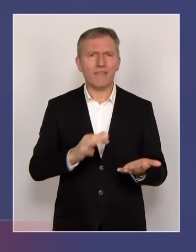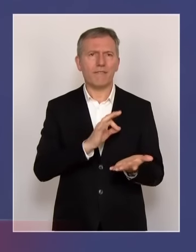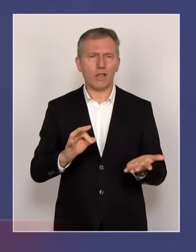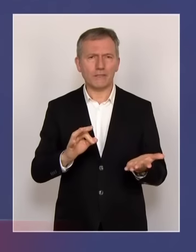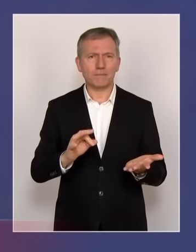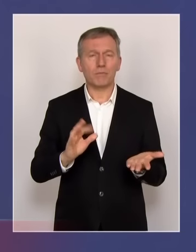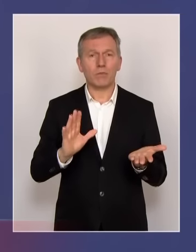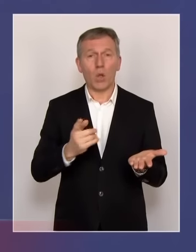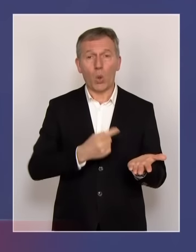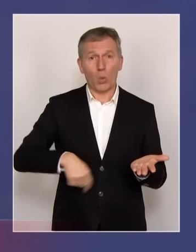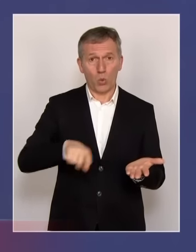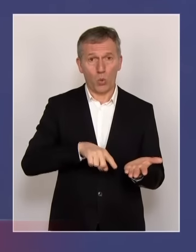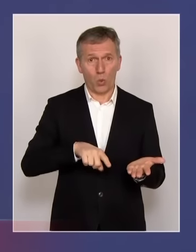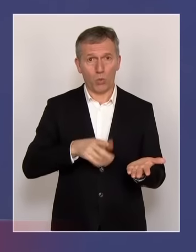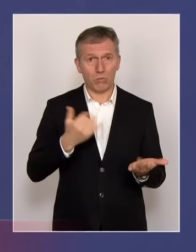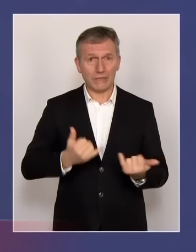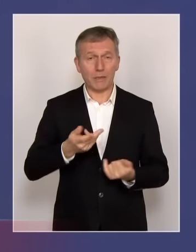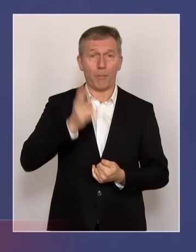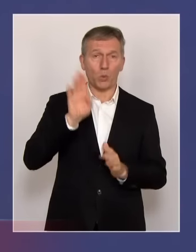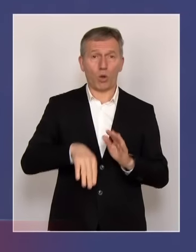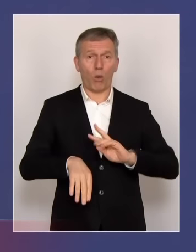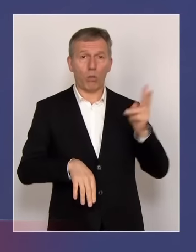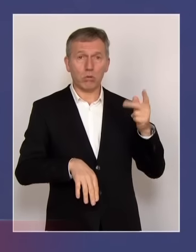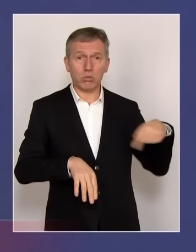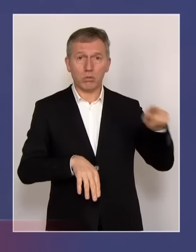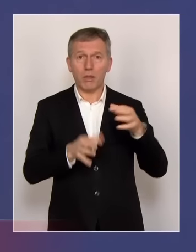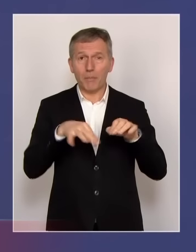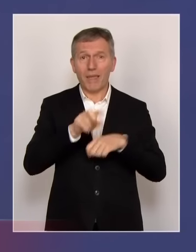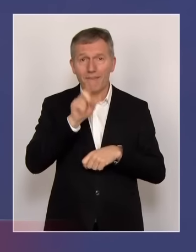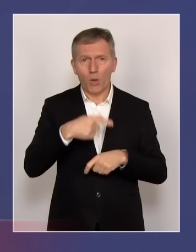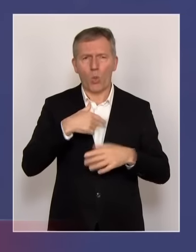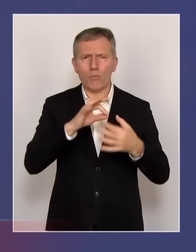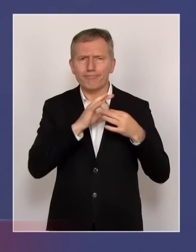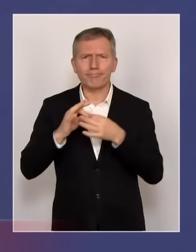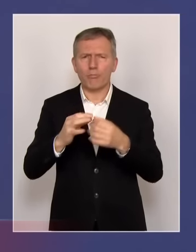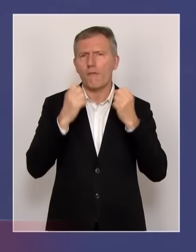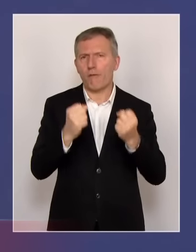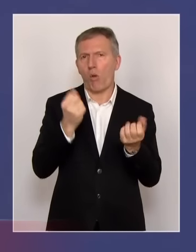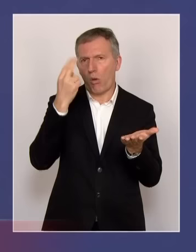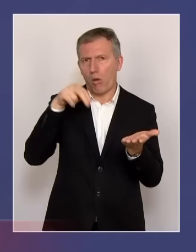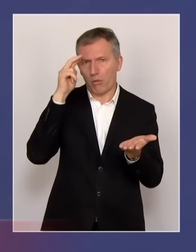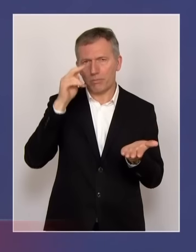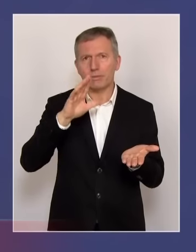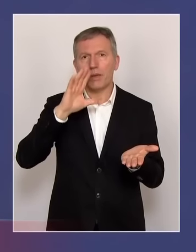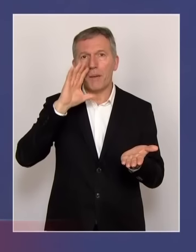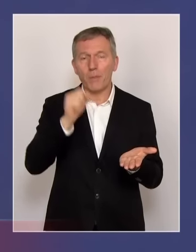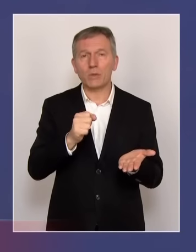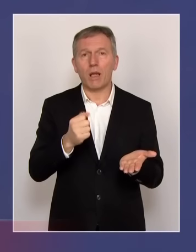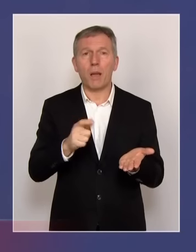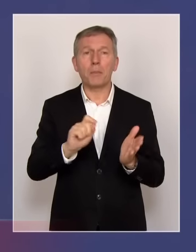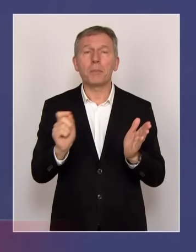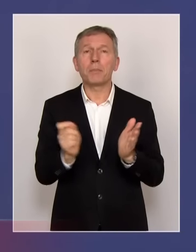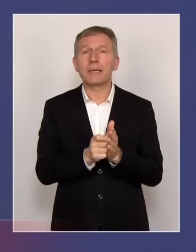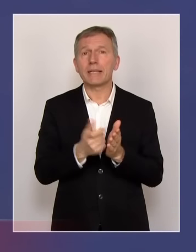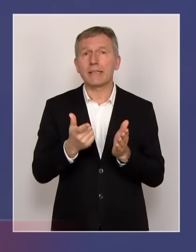Et donc, oui, chez nous, plus qu'ailleurs, sans doute, il nous faut une coopération européenne plus forte. C'est pourquoi, après ce